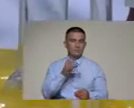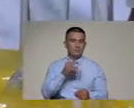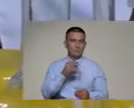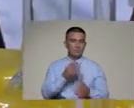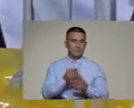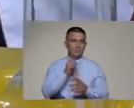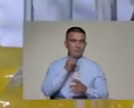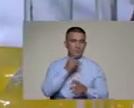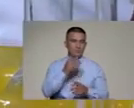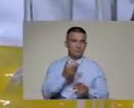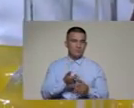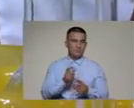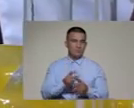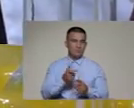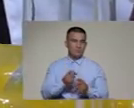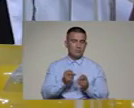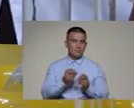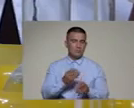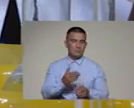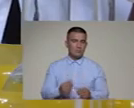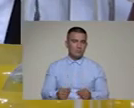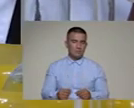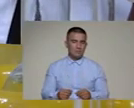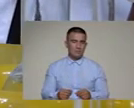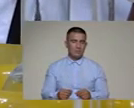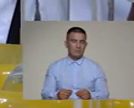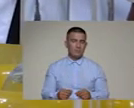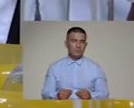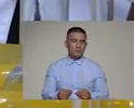olamiz, ehtiyot bo'lib, chunki xlorid kislota bilamizki